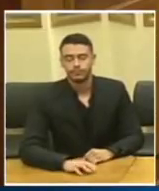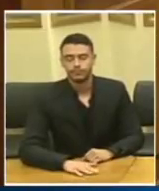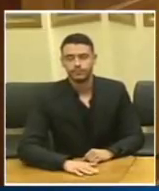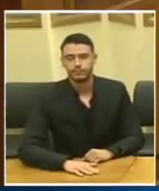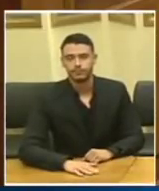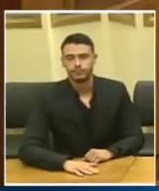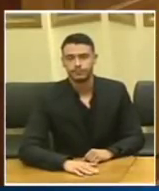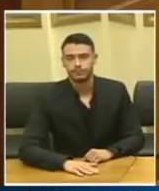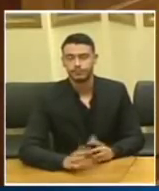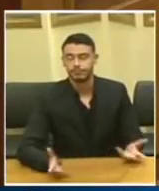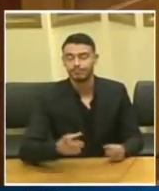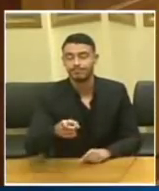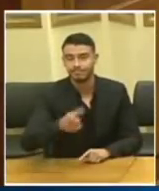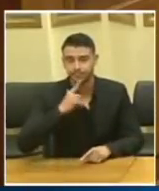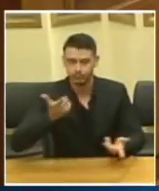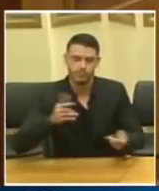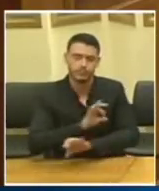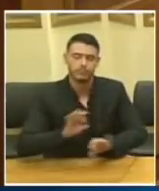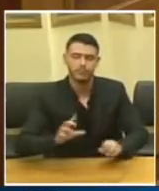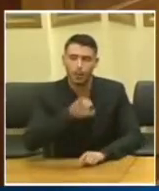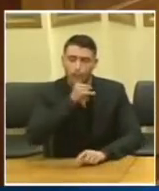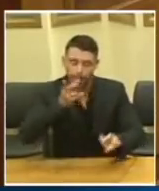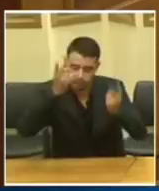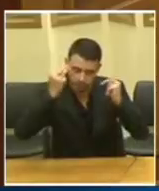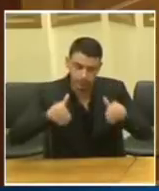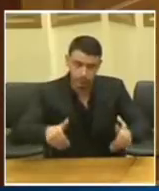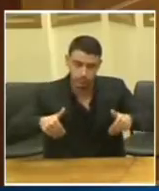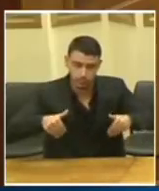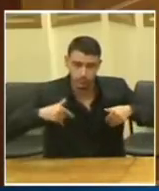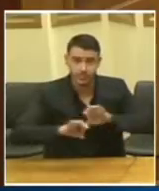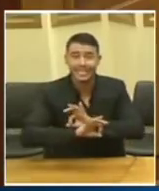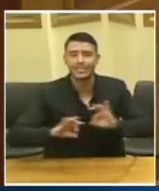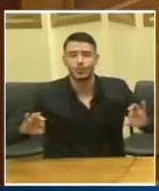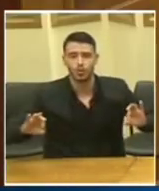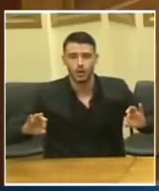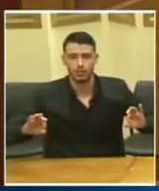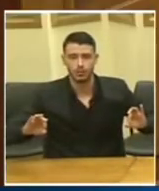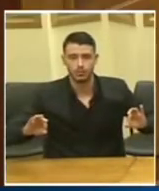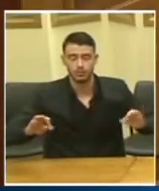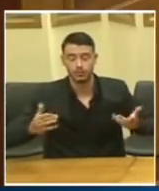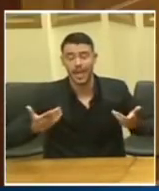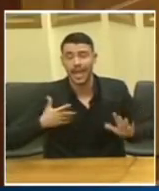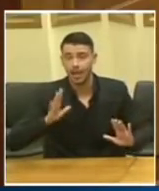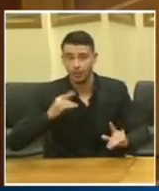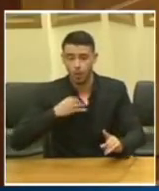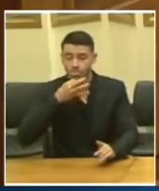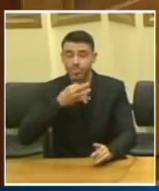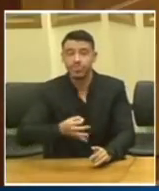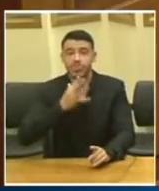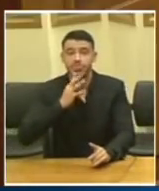Θα υποχωρούσε ούτως ή άλλως. Θα υποχωρούσε ούτως ή άλλως. Εγώ δεν διαφώνησα γιατί υποχώρησε. Του είπα όμως